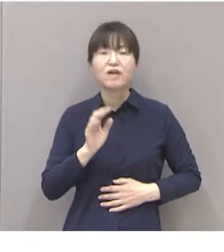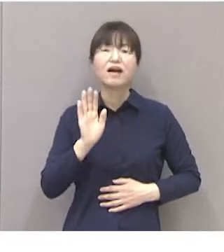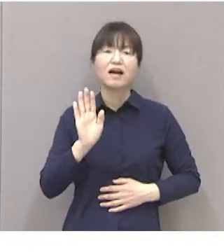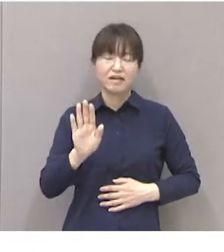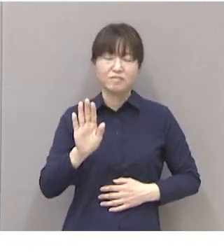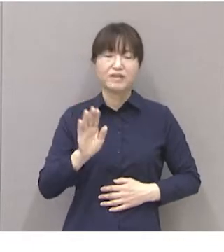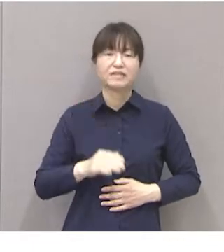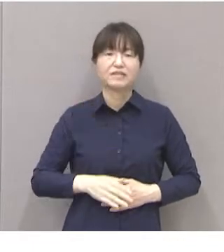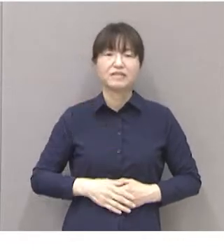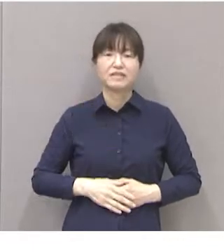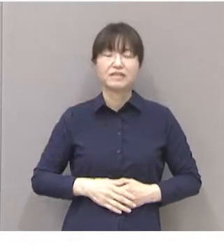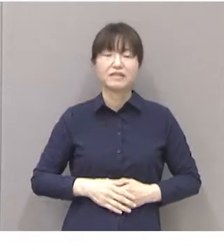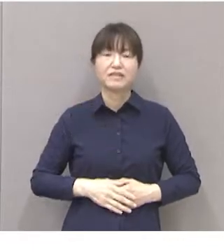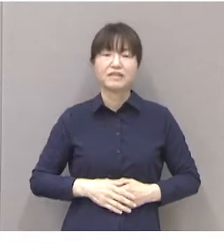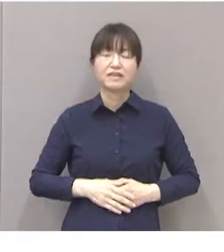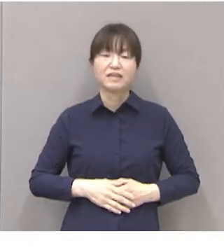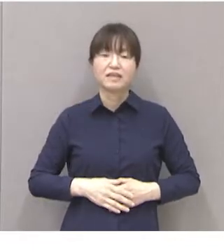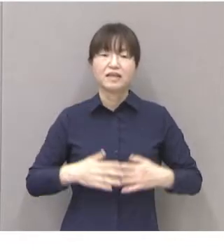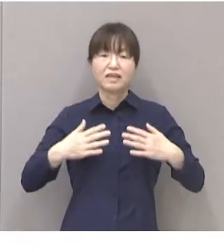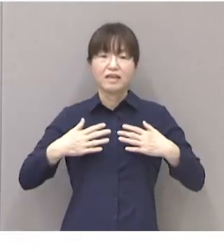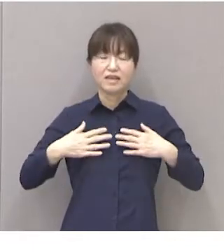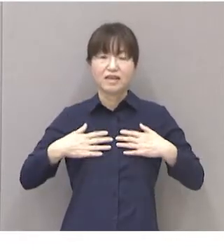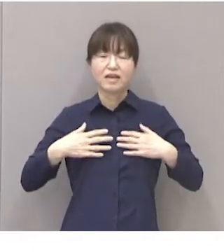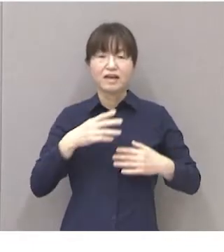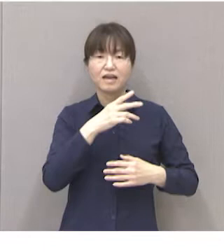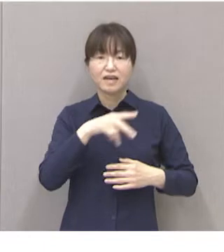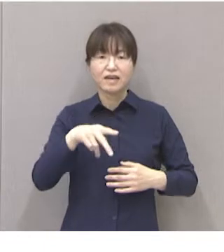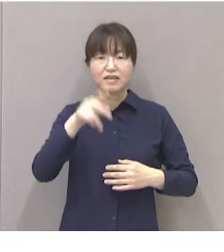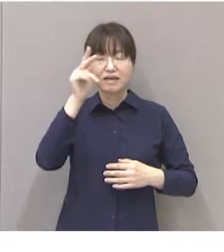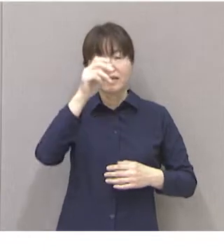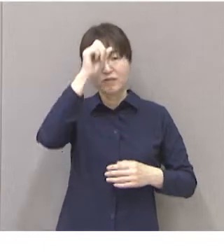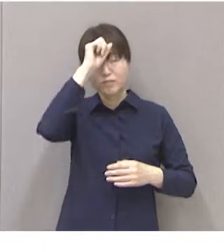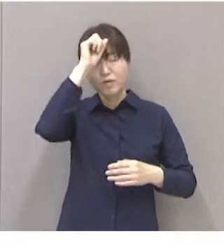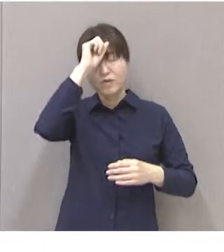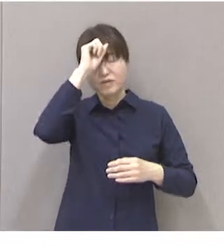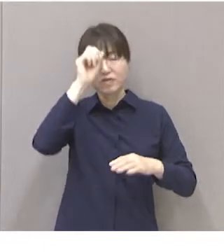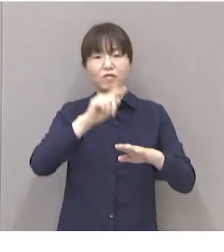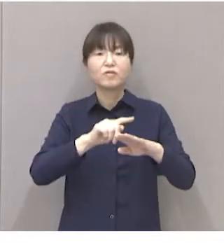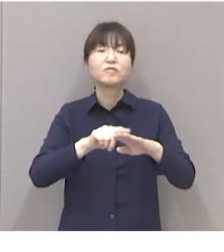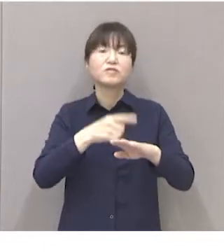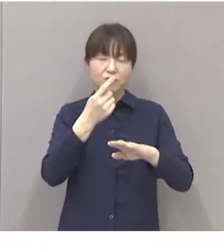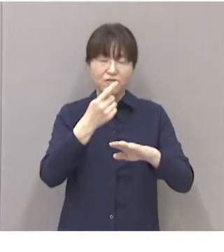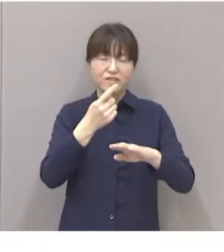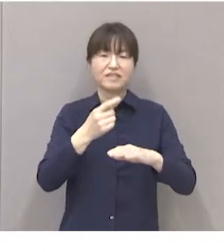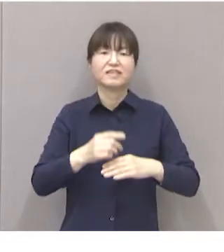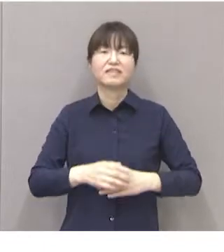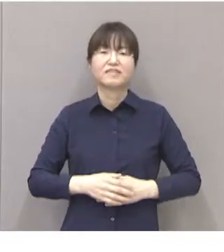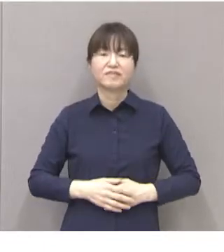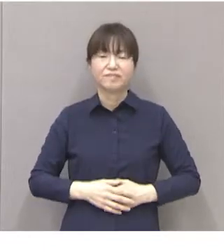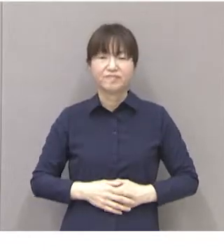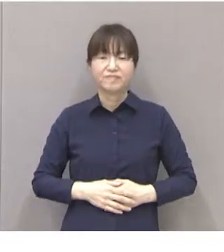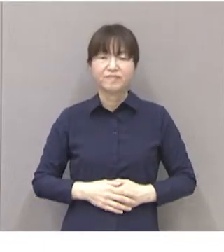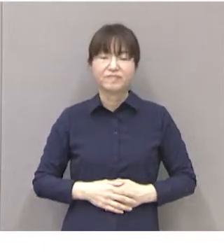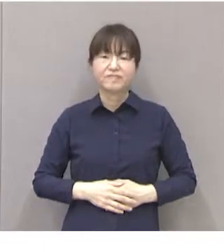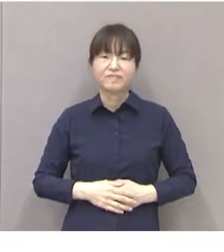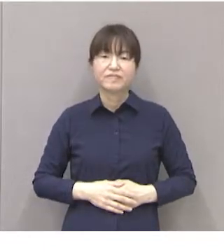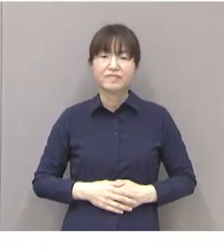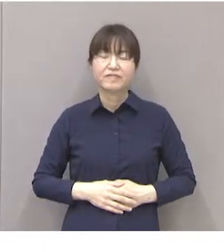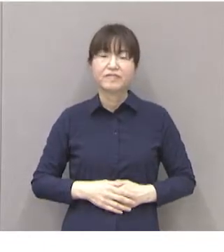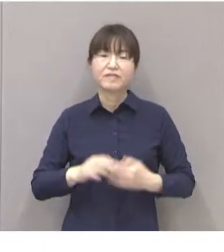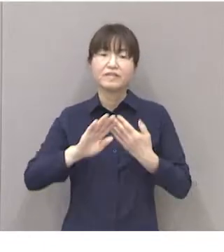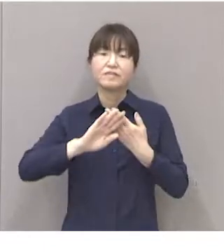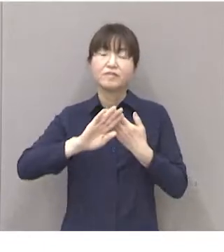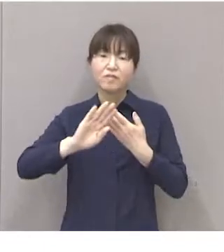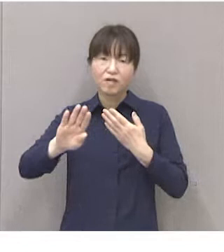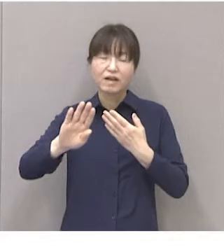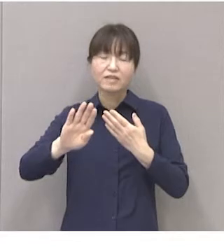のハイの寺派特有のまあ症状ての肺がんにですねそれでまああとそれがにこう